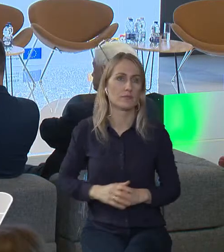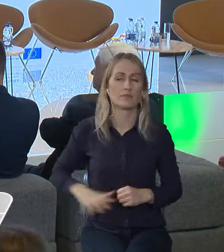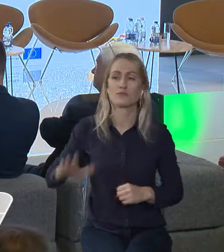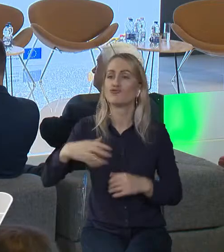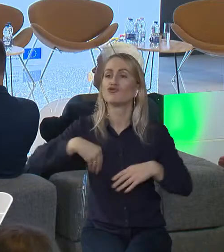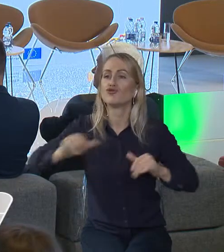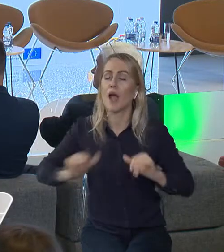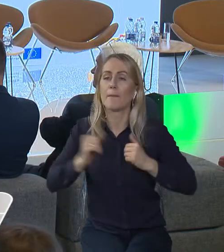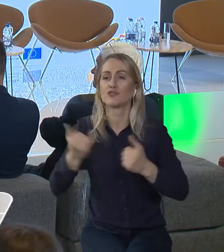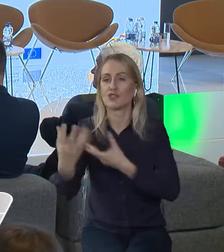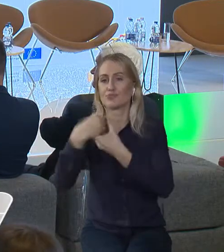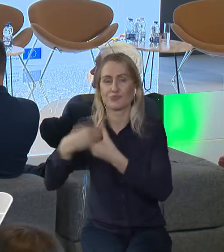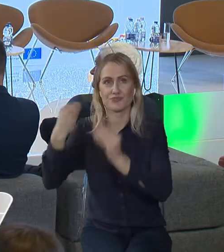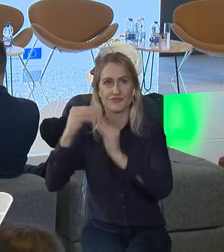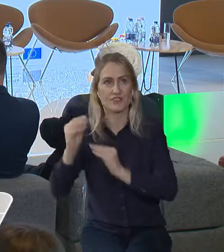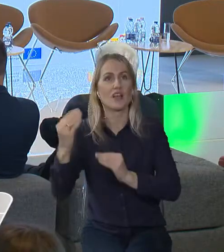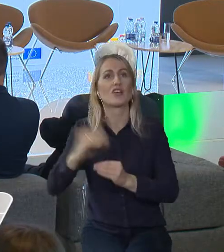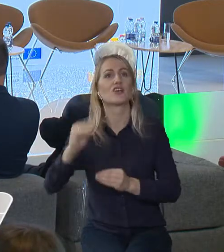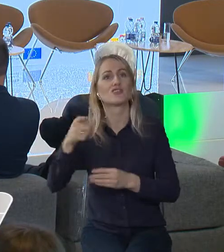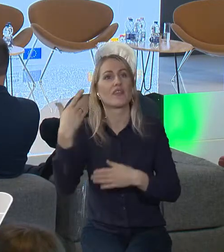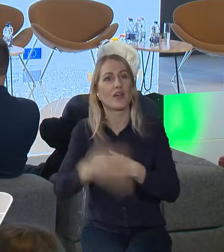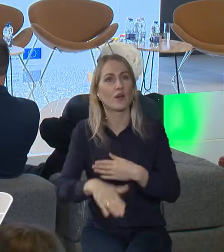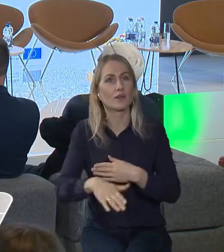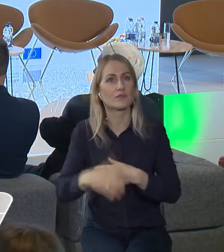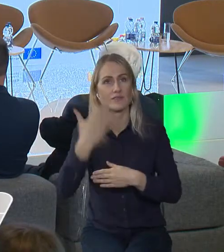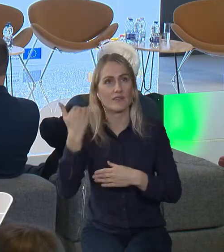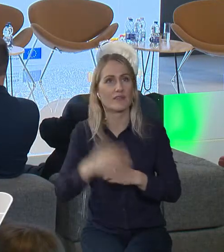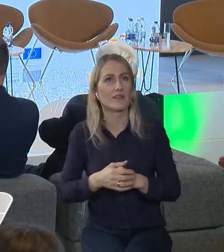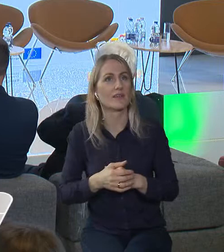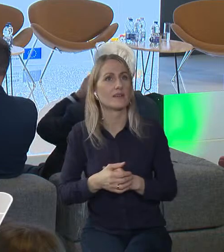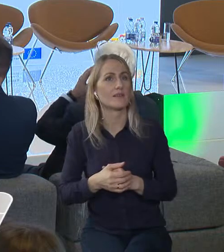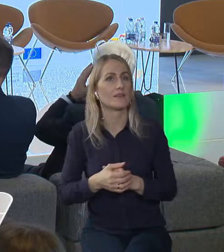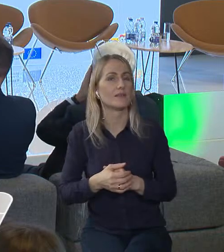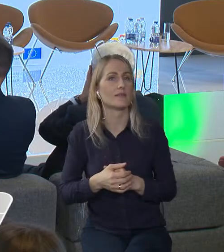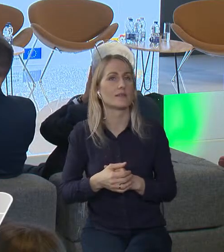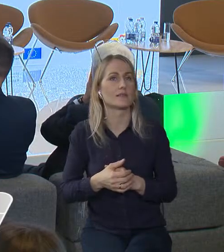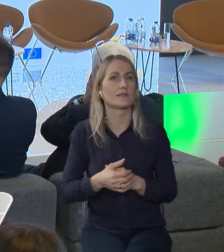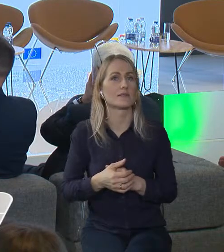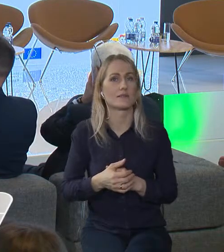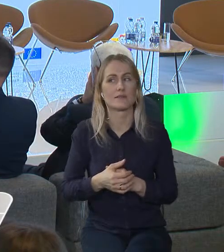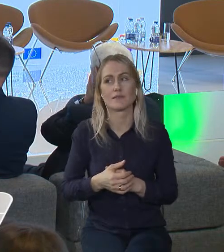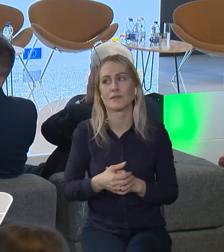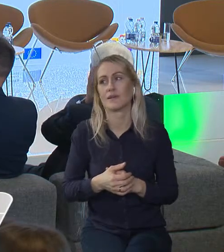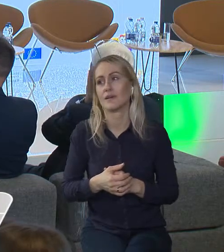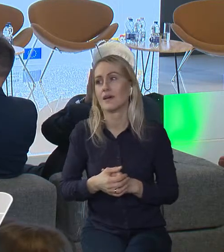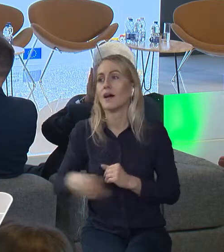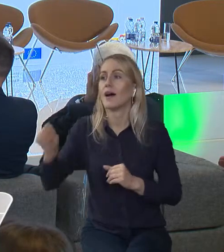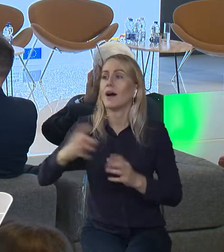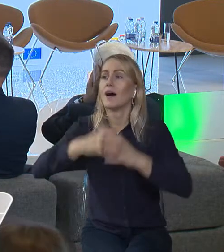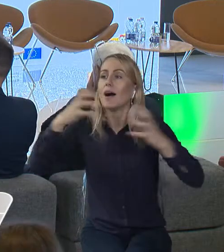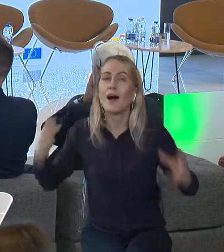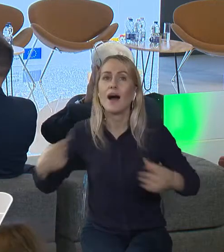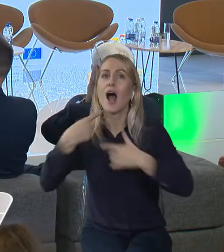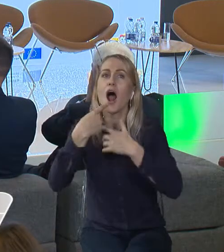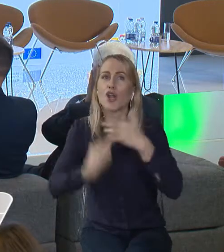dzieci. No i tak jak tutaj na koniec, jeszcze tylko tak, bo nie wiem, no ta baza danych, która